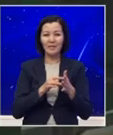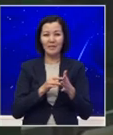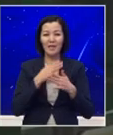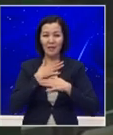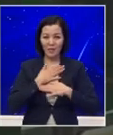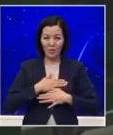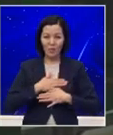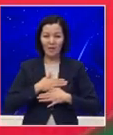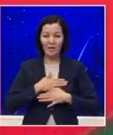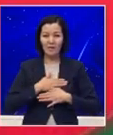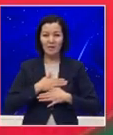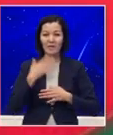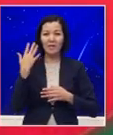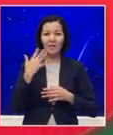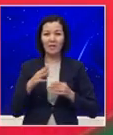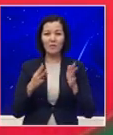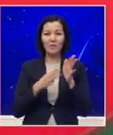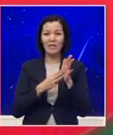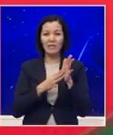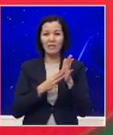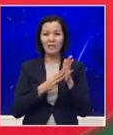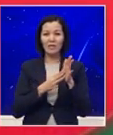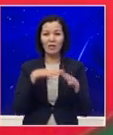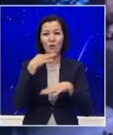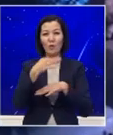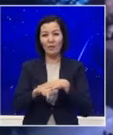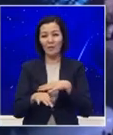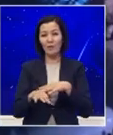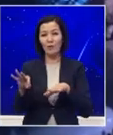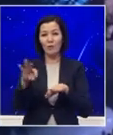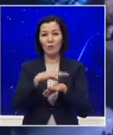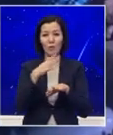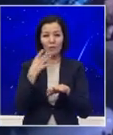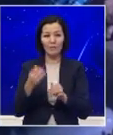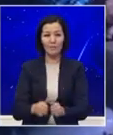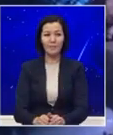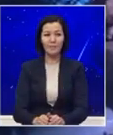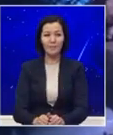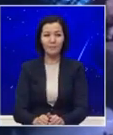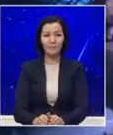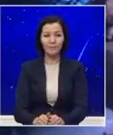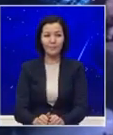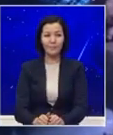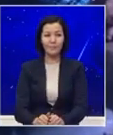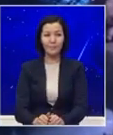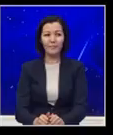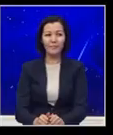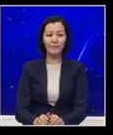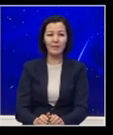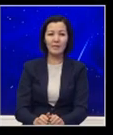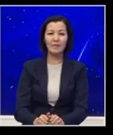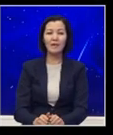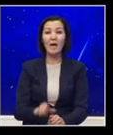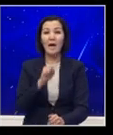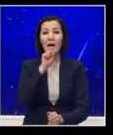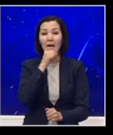сол 58 жылы қазан айында үйлендік. Қазақ атам айтқан, оның ішінде отау иесі деп.